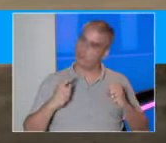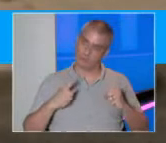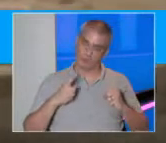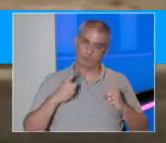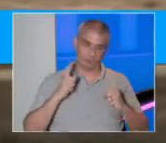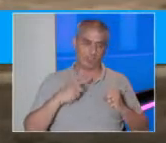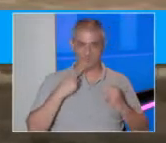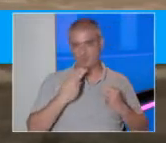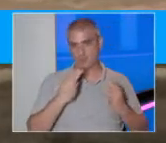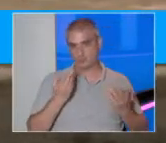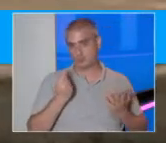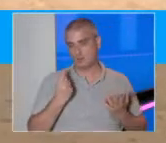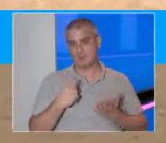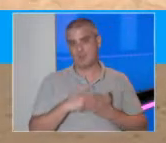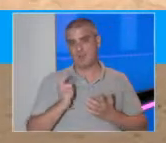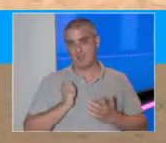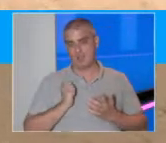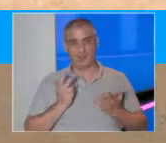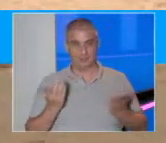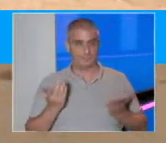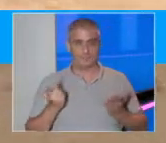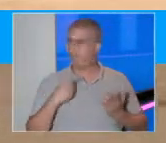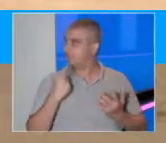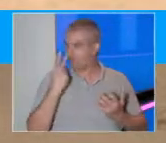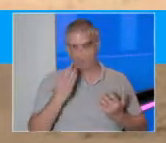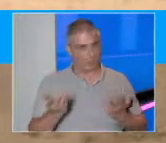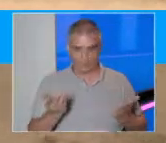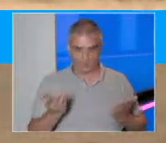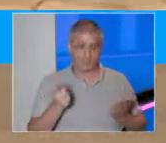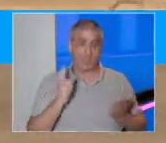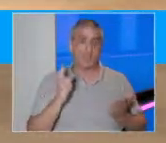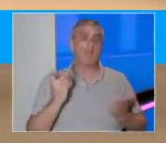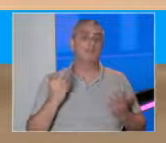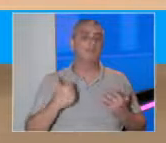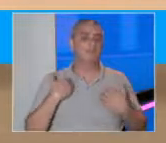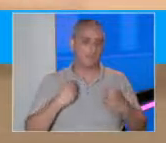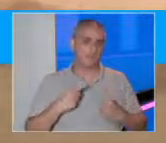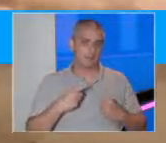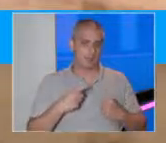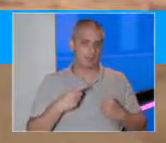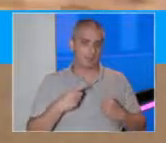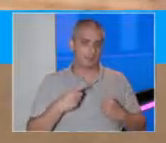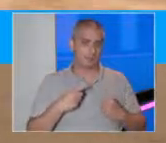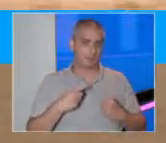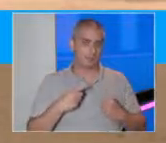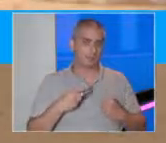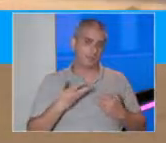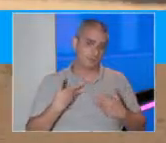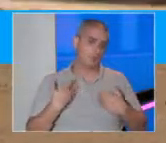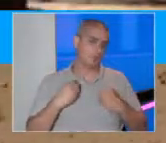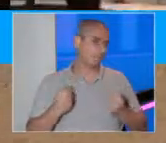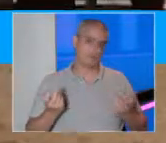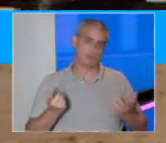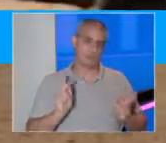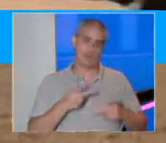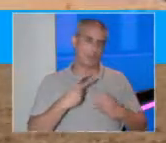חייב לעלות במחיר חיילים או לא. אני לא שר ביטחון, לא הייתי, אבל שר ביטחון צריך לתת את הביטחון. זה